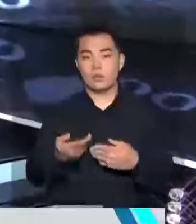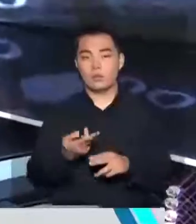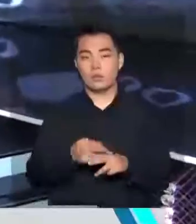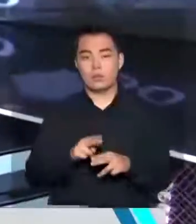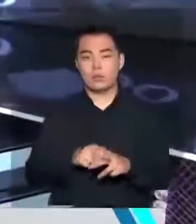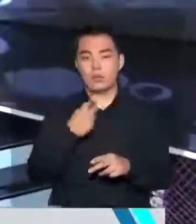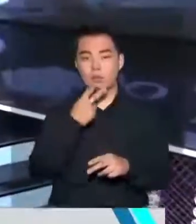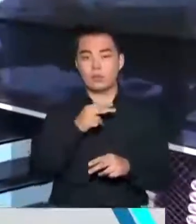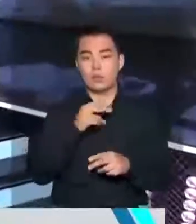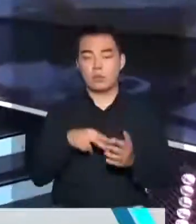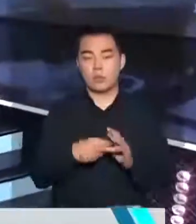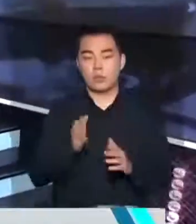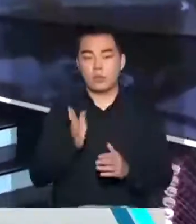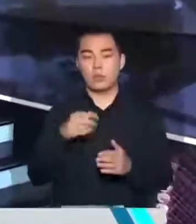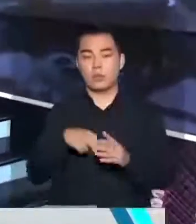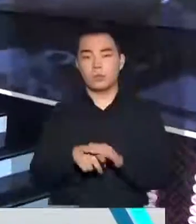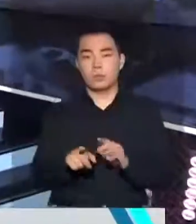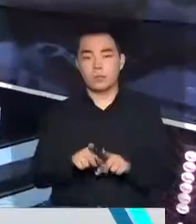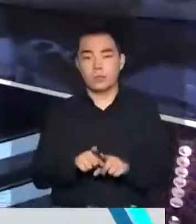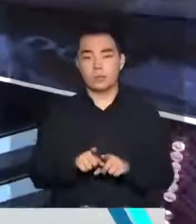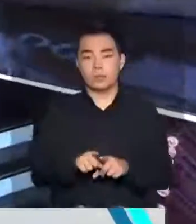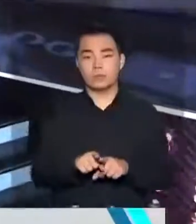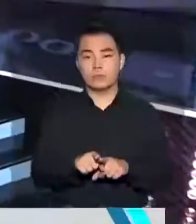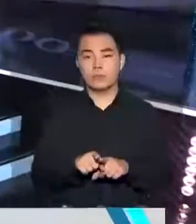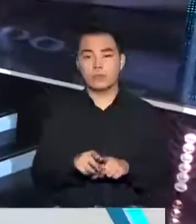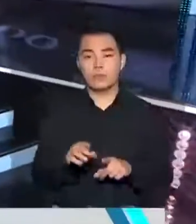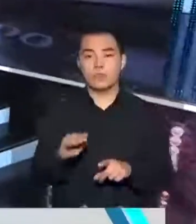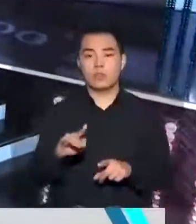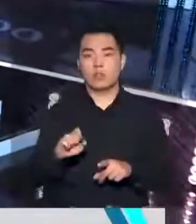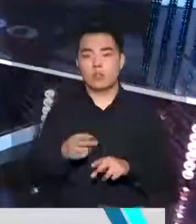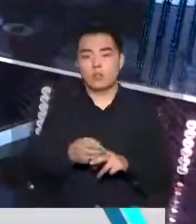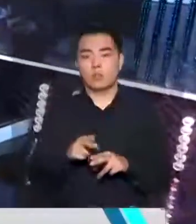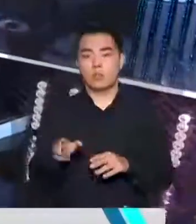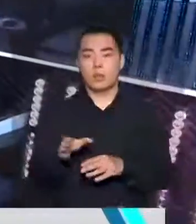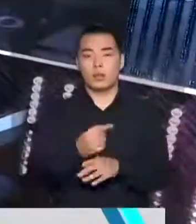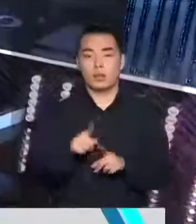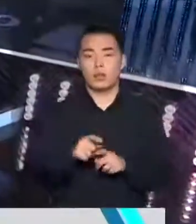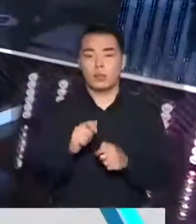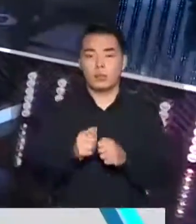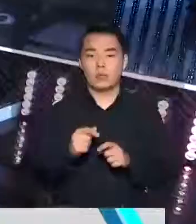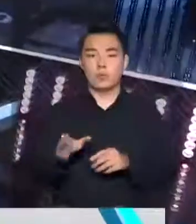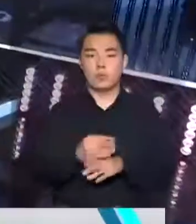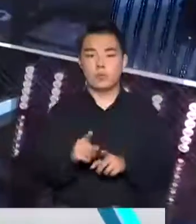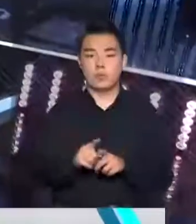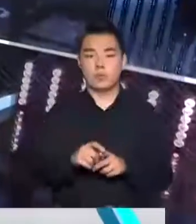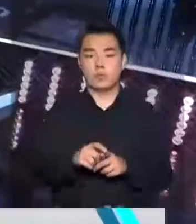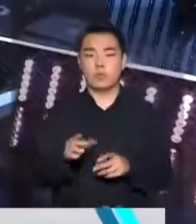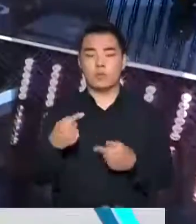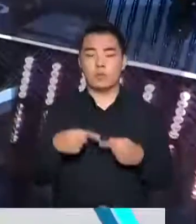тетігін қолданамыз. Ол дегеніміз мысалға сол жалпы бөлінген, біздің салаға бөлінген қаражатты басқа